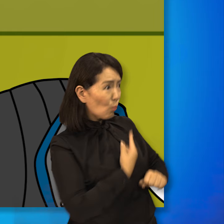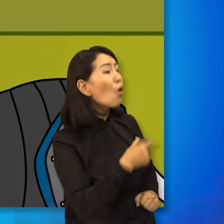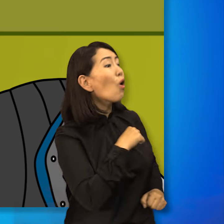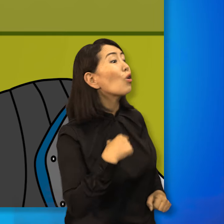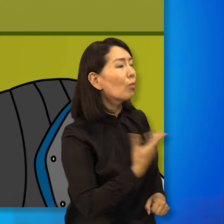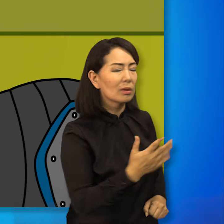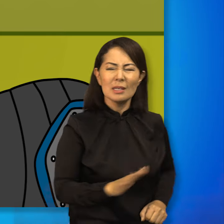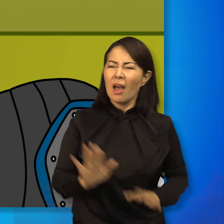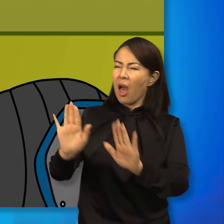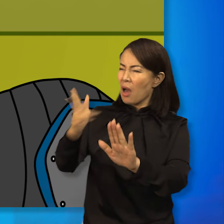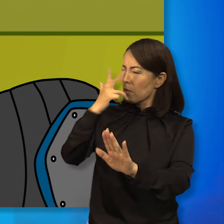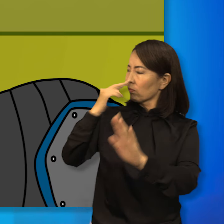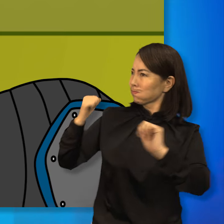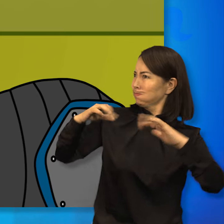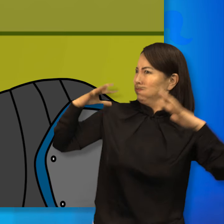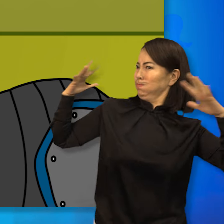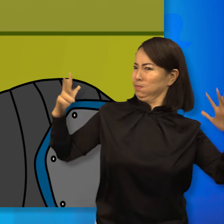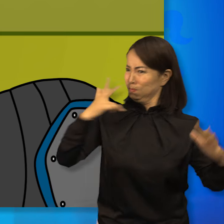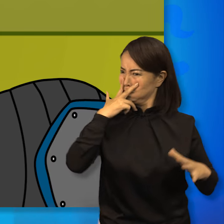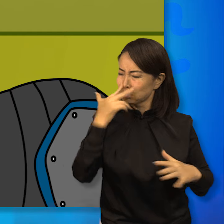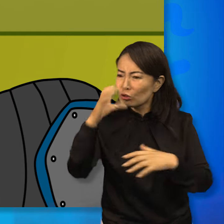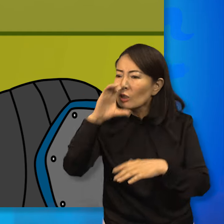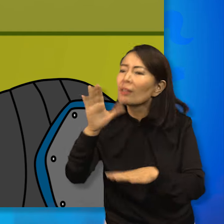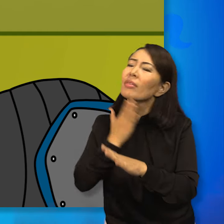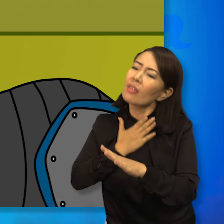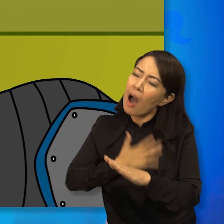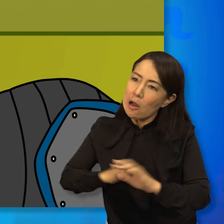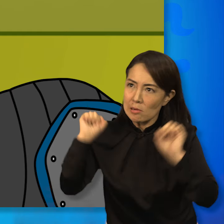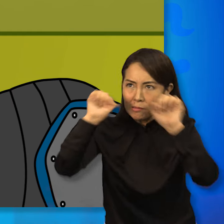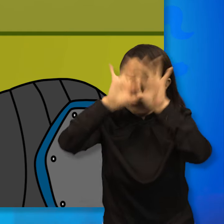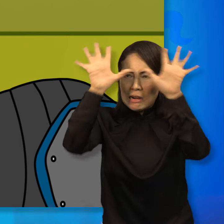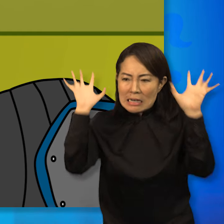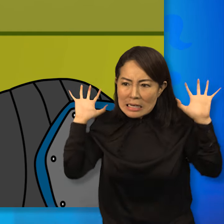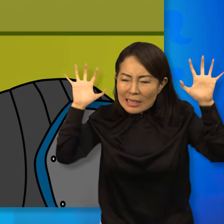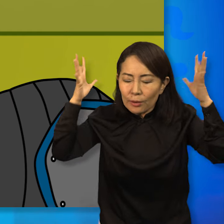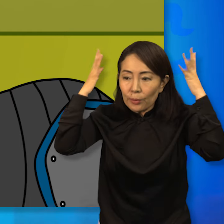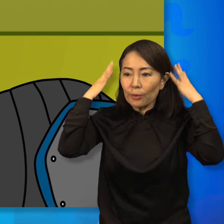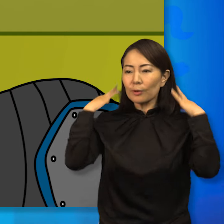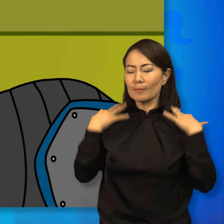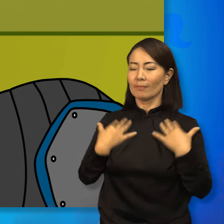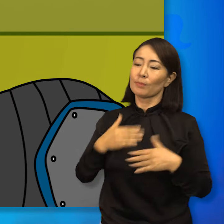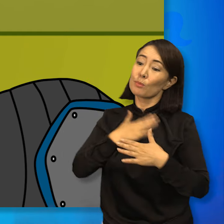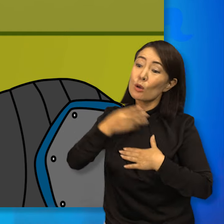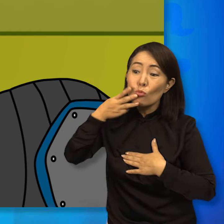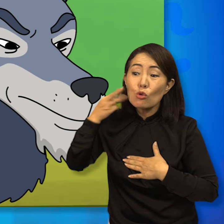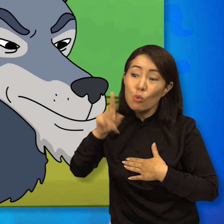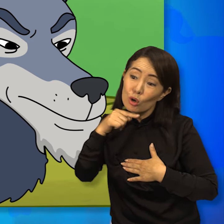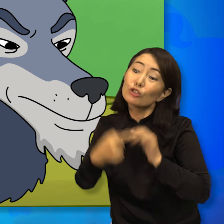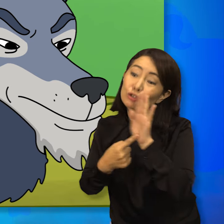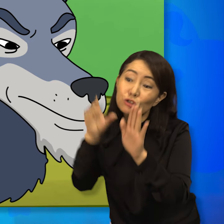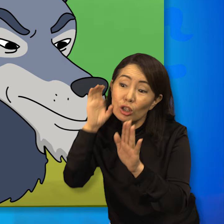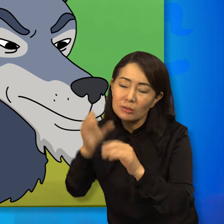шидхий. Ямар хэрэг байна? Зүгээр л идчихээ. Хүй. Хинэн төрүүлж дөрөн бэрх болохоо үзье. Тэглэгээд яах